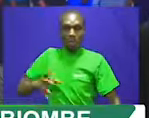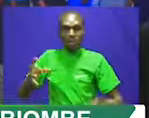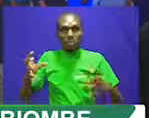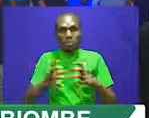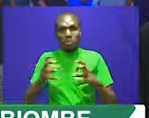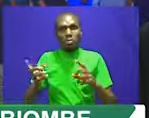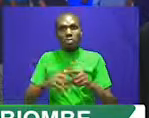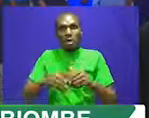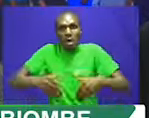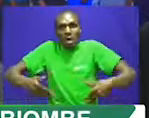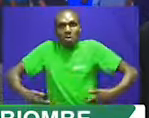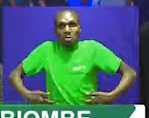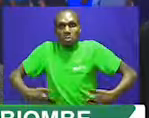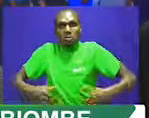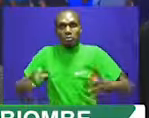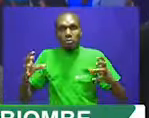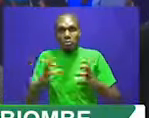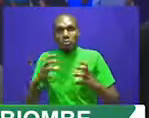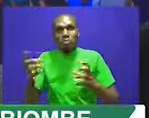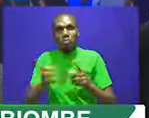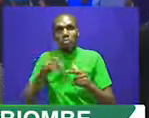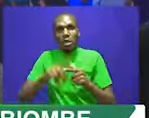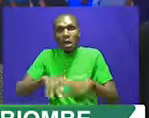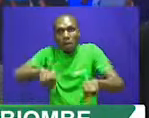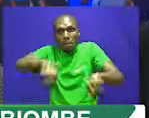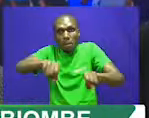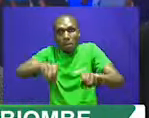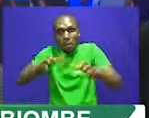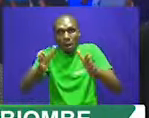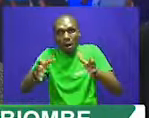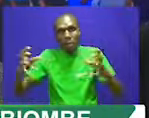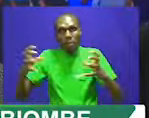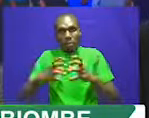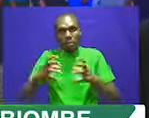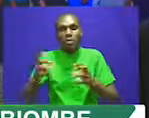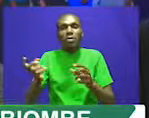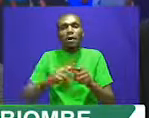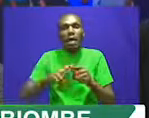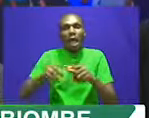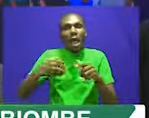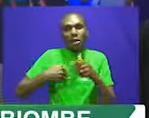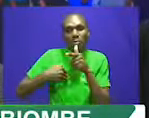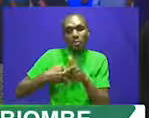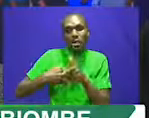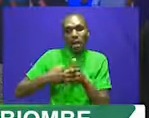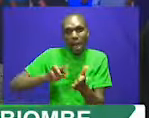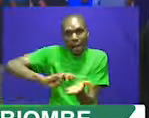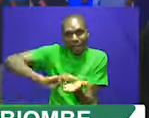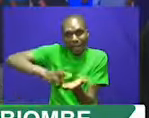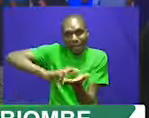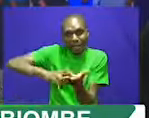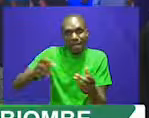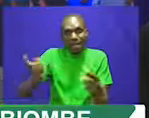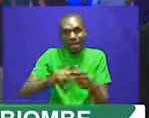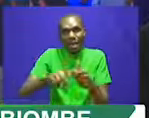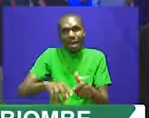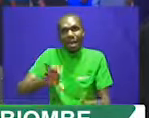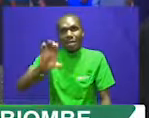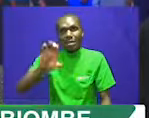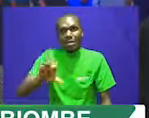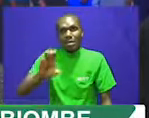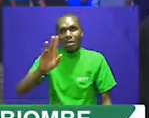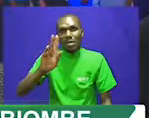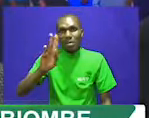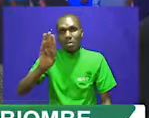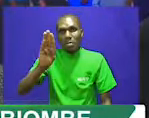ebyombe biya basaya. Tuwa liki liye biya boda boda kuse chia association. Tuwanyari kwa batu kwa liki liye kuruma CBOs kuse community